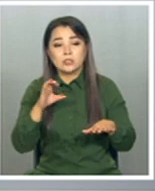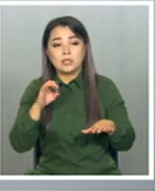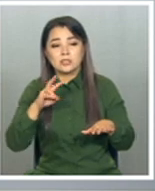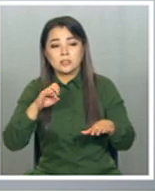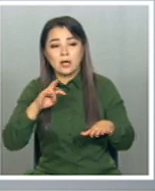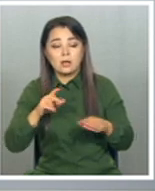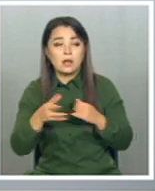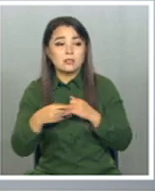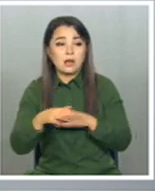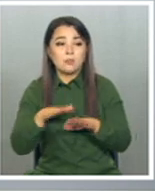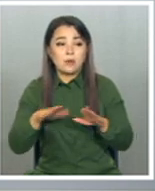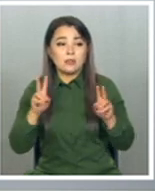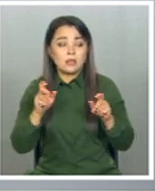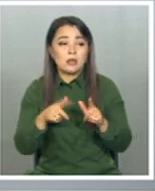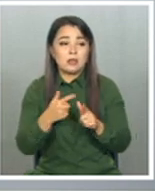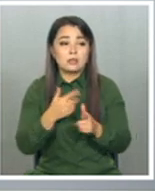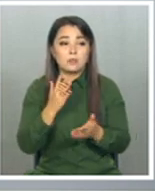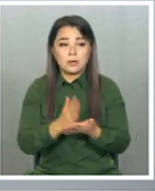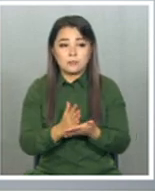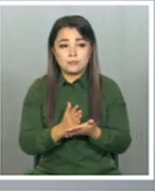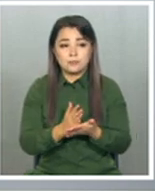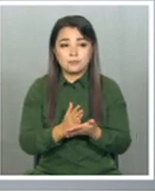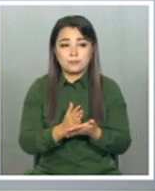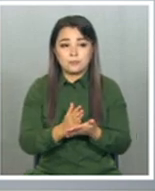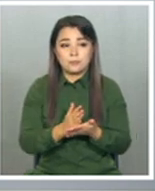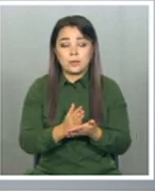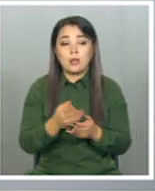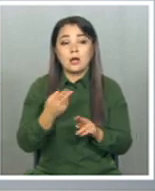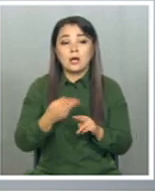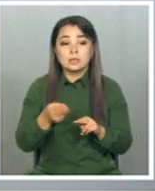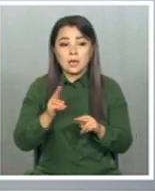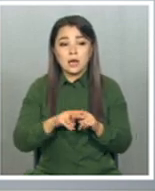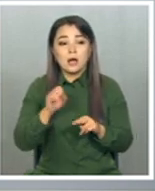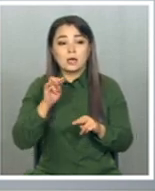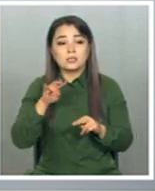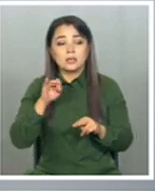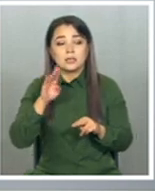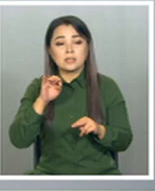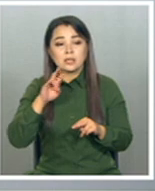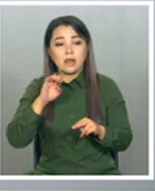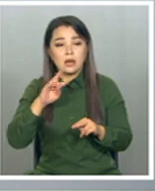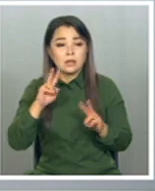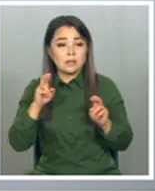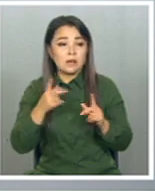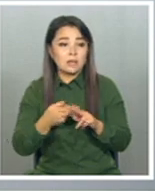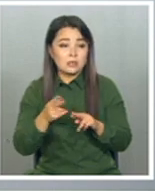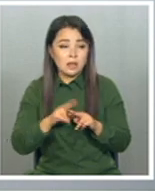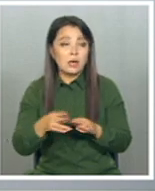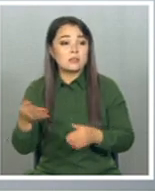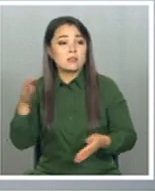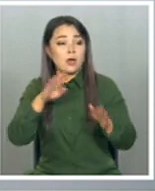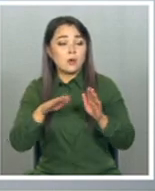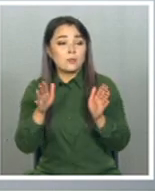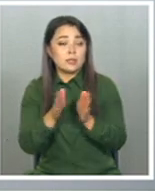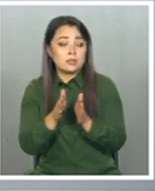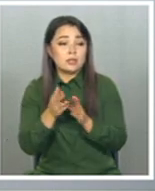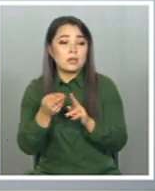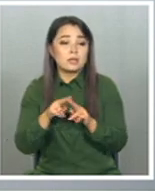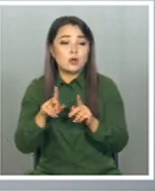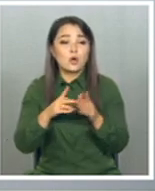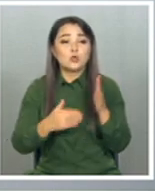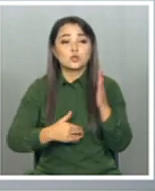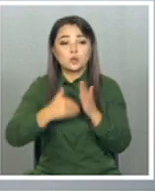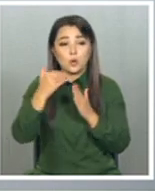геосинклинальды аймақтар деп атаймыз. Ал антиклиналь дегеніміз некен? Тау жыныстары қабаттарының жоғары